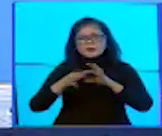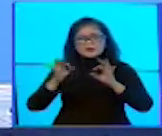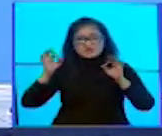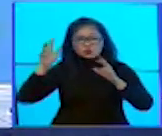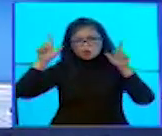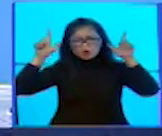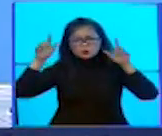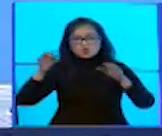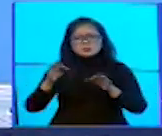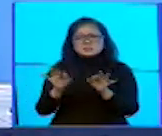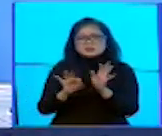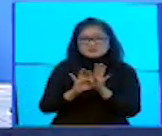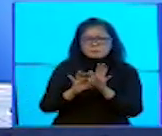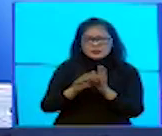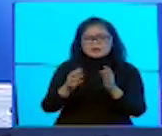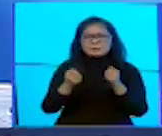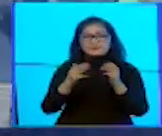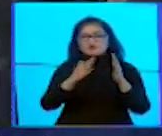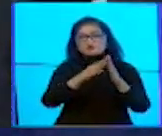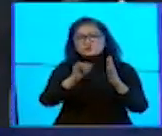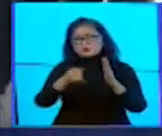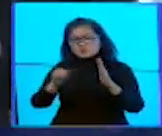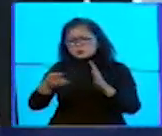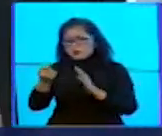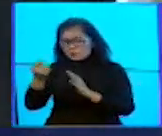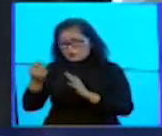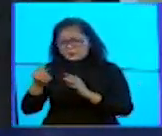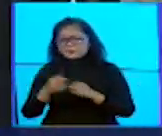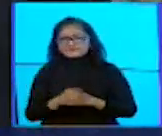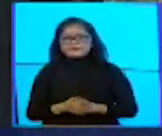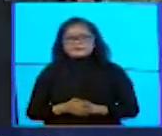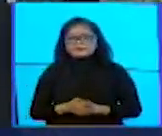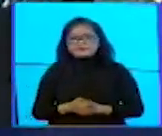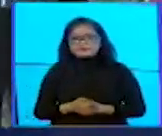rupiah dan satu unit rumah Hai